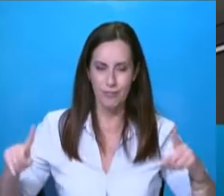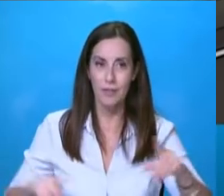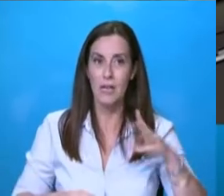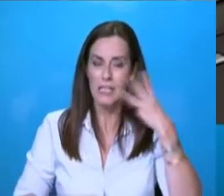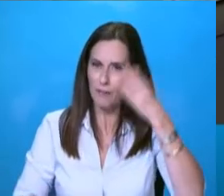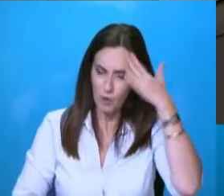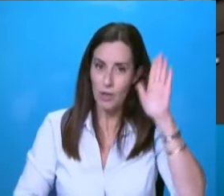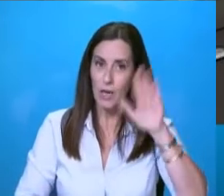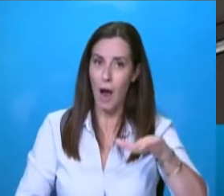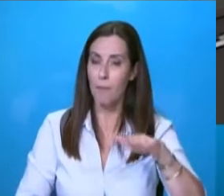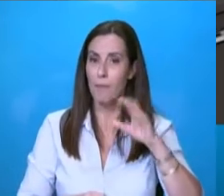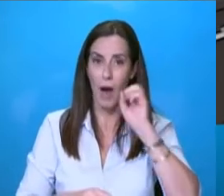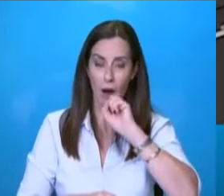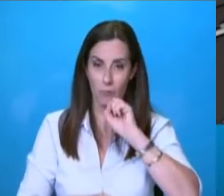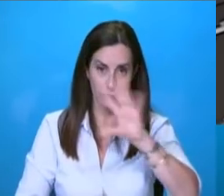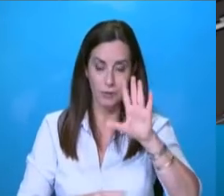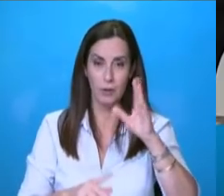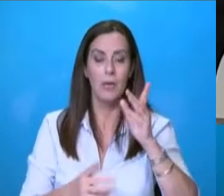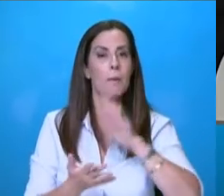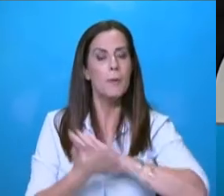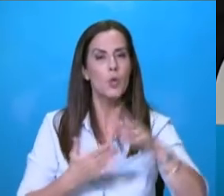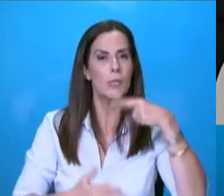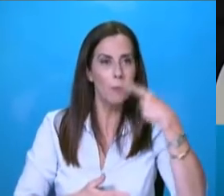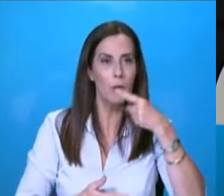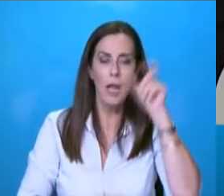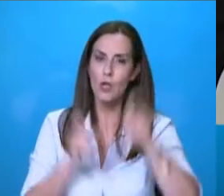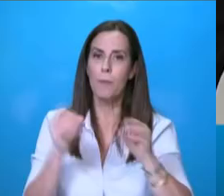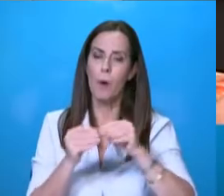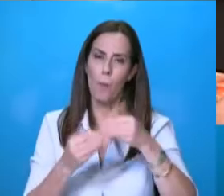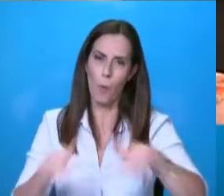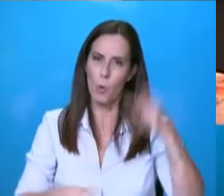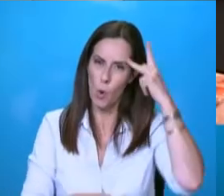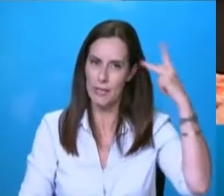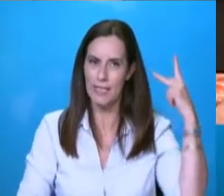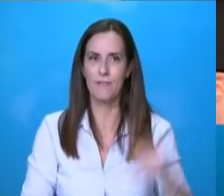משפות זרות יונגשו השידורים גם בפישוט סימולטני לבעלי מוגבלות קוגנטיבית.